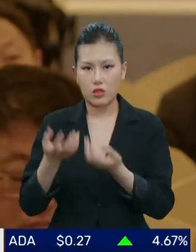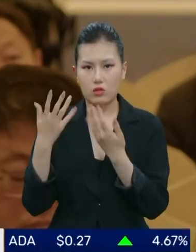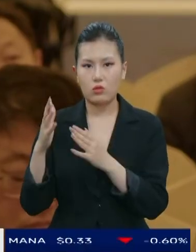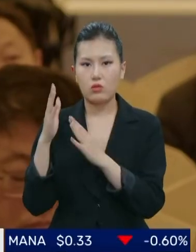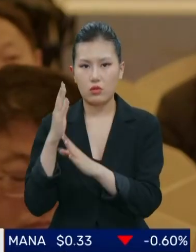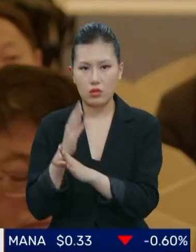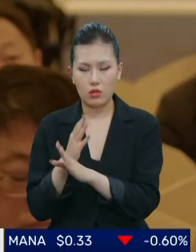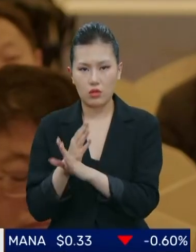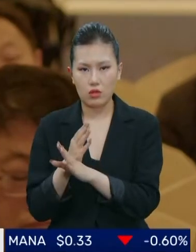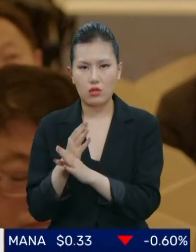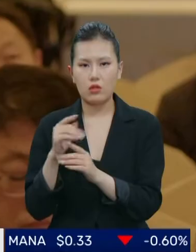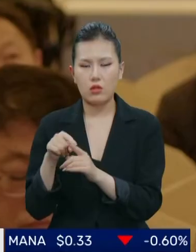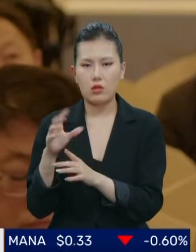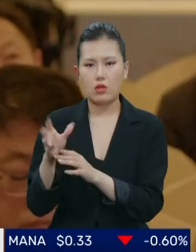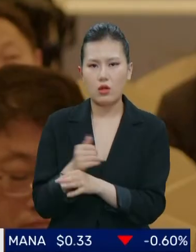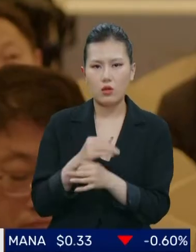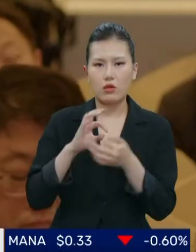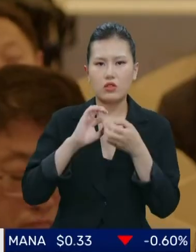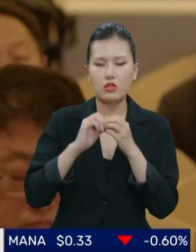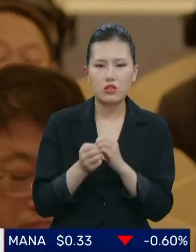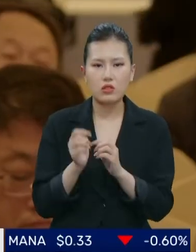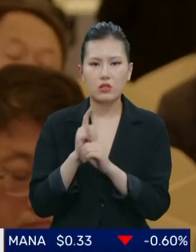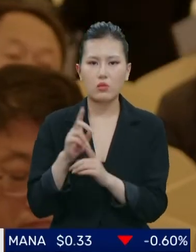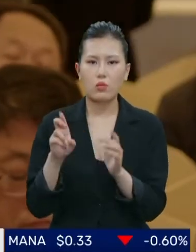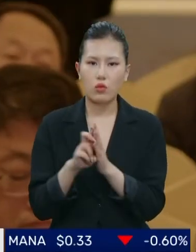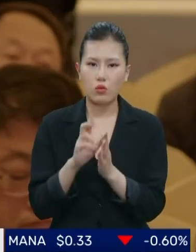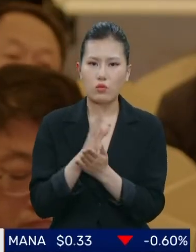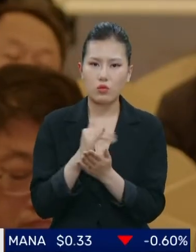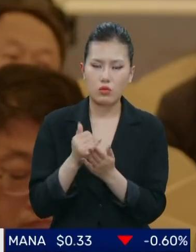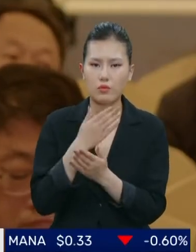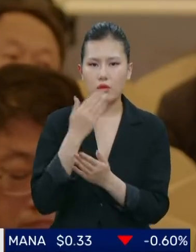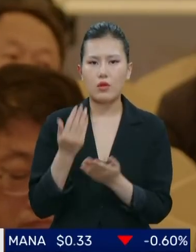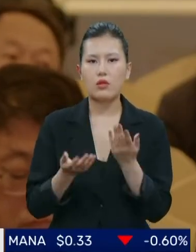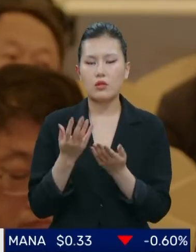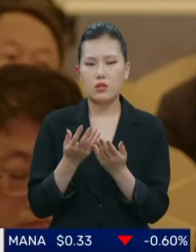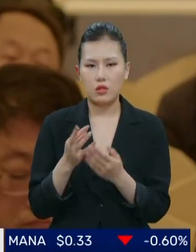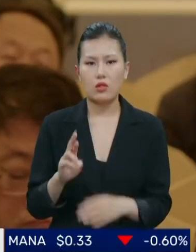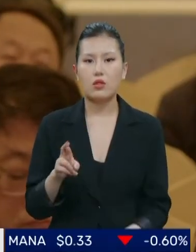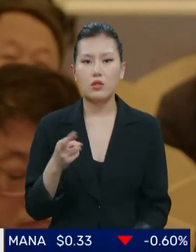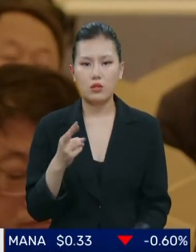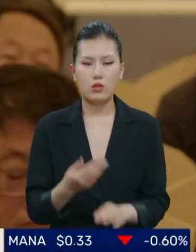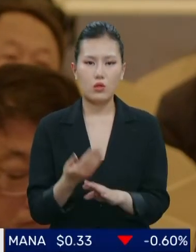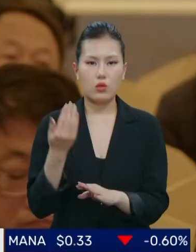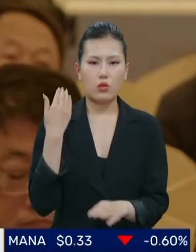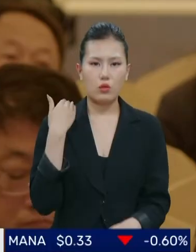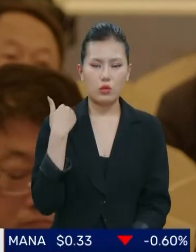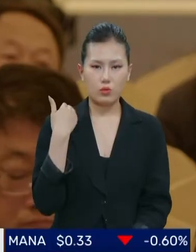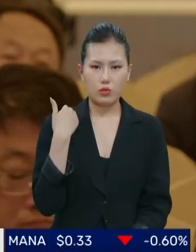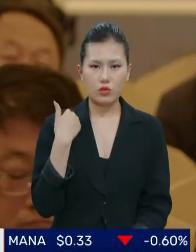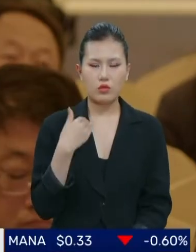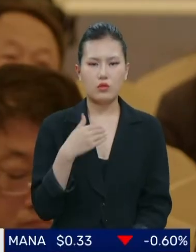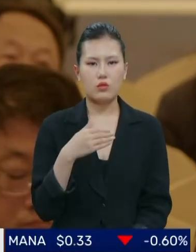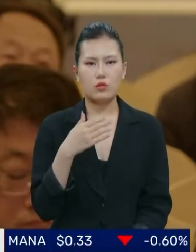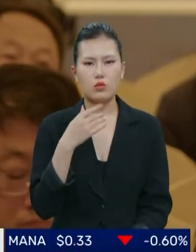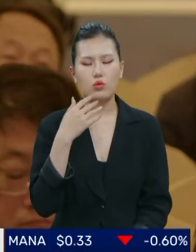хэр бүрэн хэрэгжих боломжтой байх болоо? Яагаад гэхээр өмнөх практикаас харахад иймэрхүү төрлийн зөвлөлүүдээс